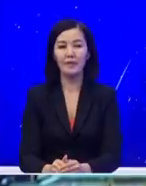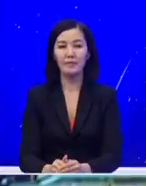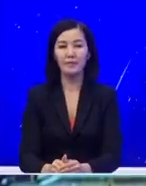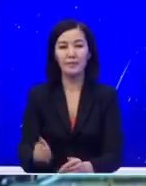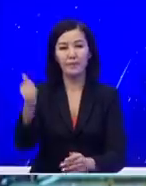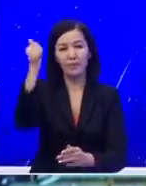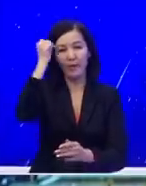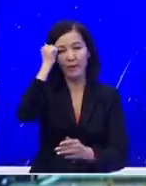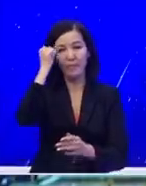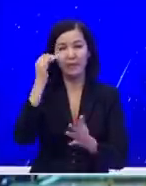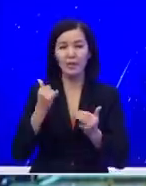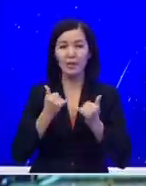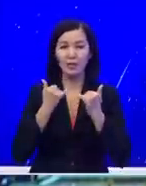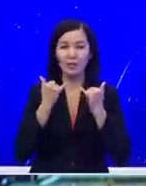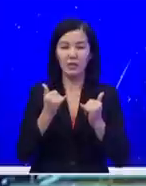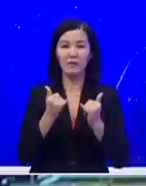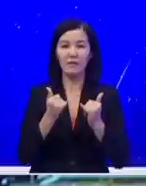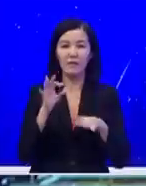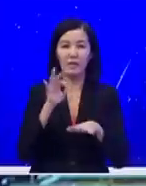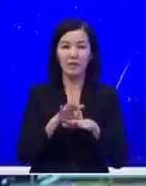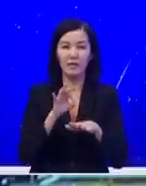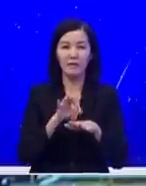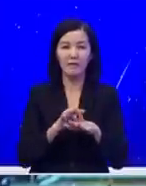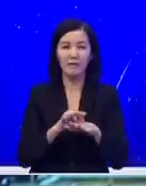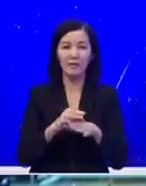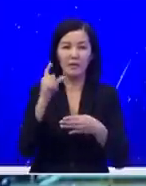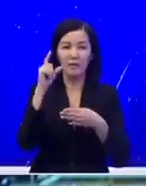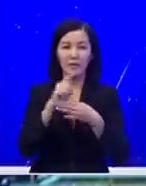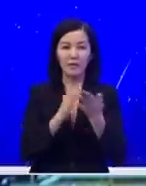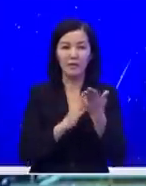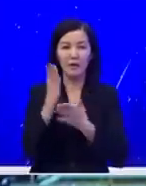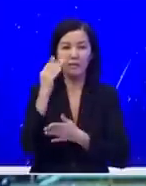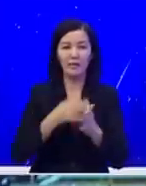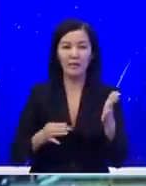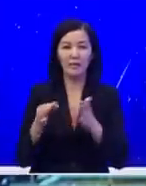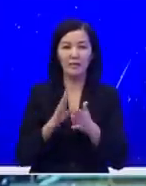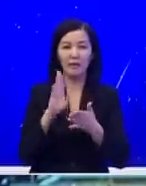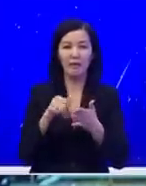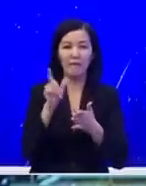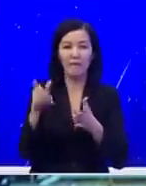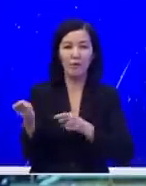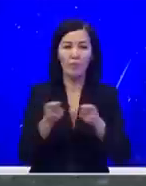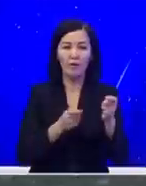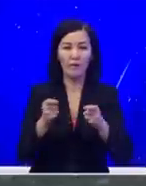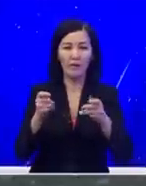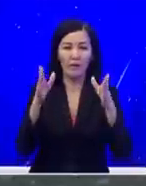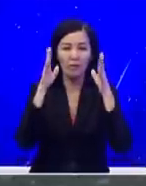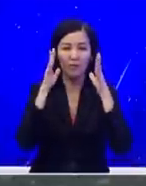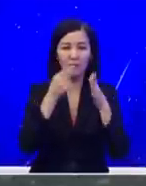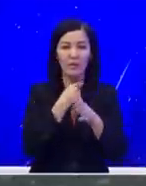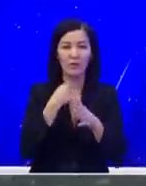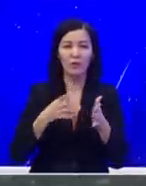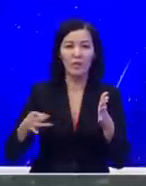Память жертв коронавируса почтили представители духовенства Алматинской области. Глава Духовного управления мусульман по Талдыкурганскому региону